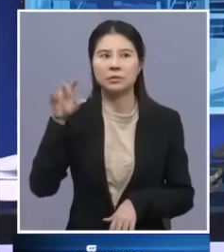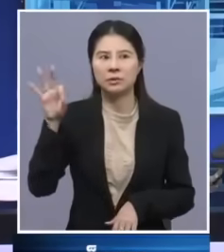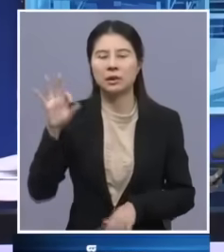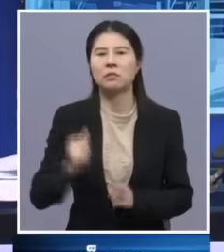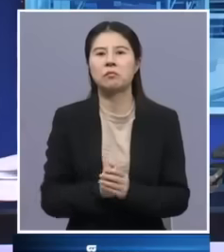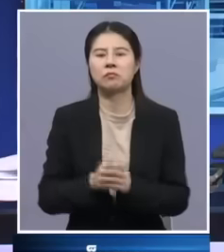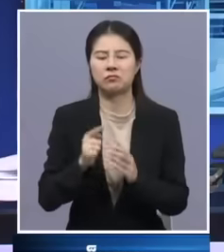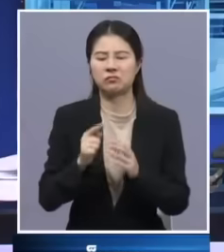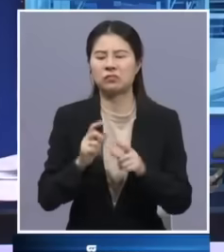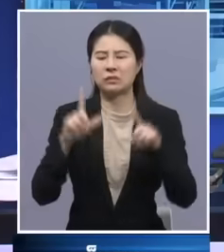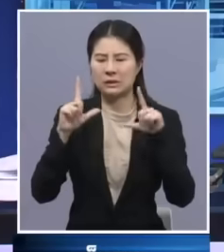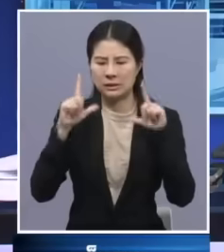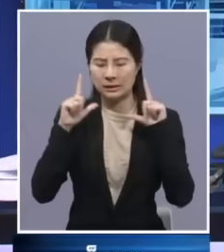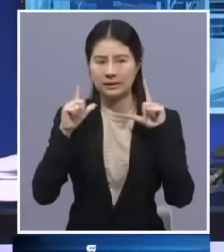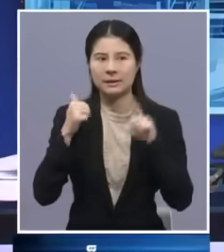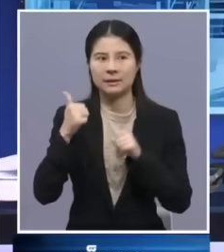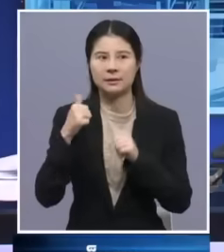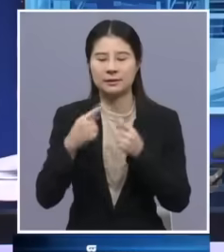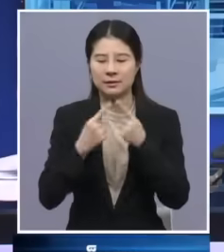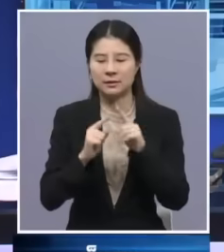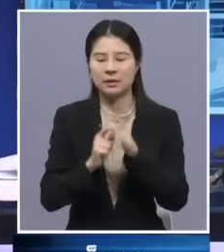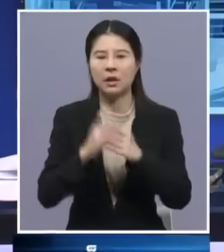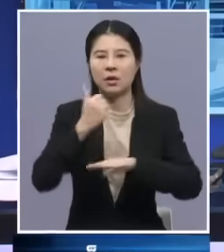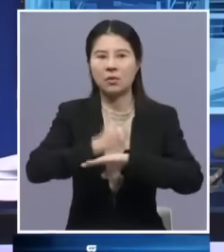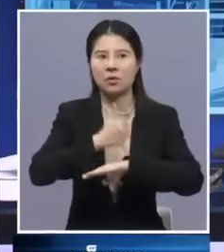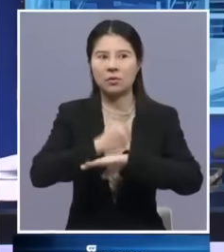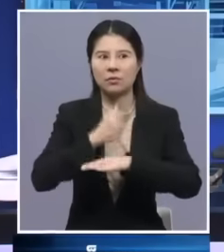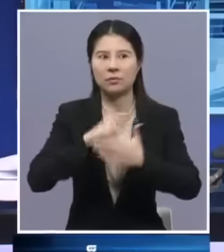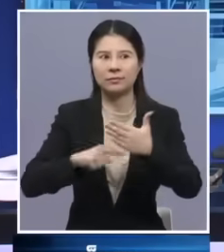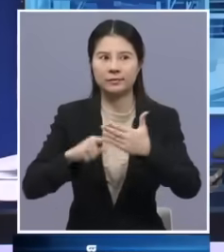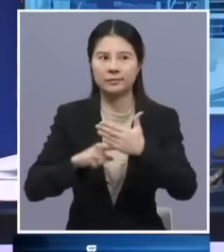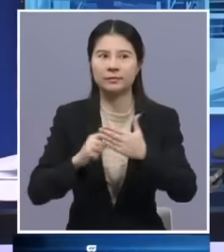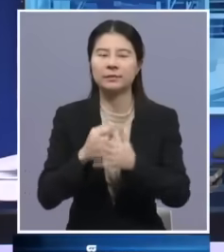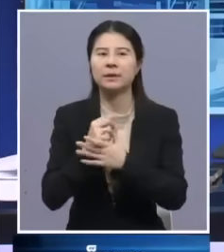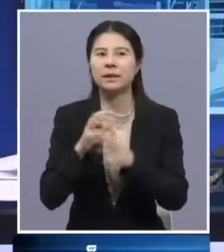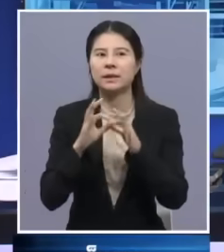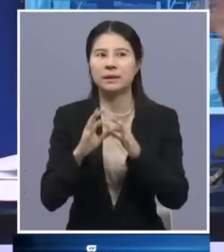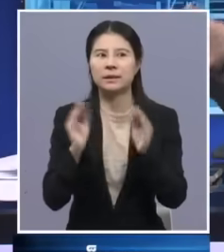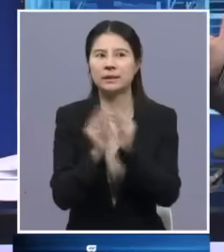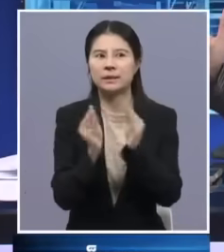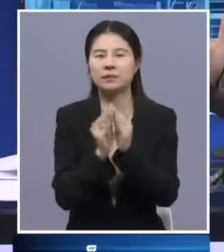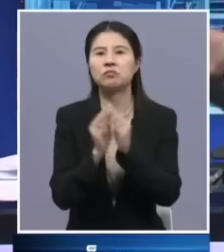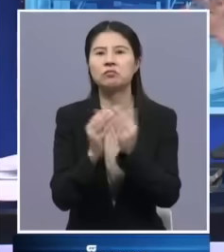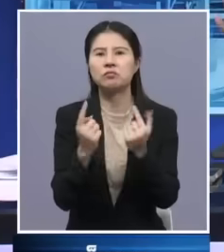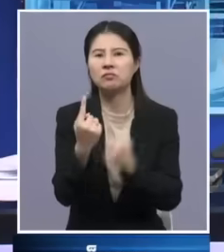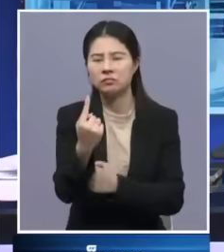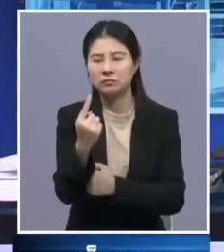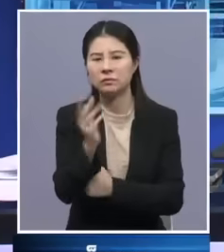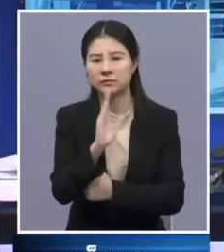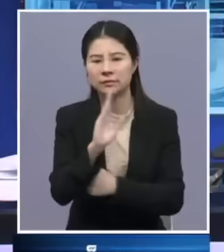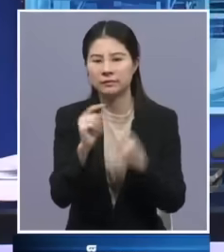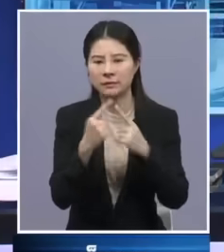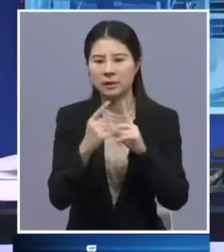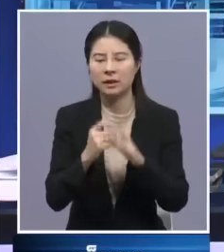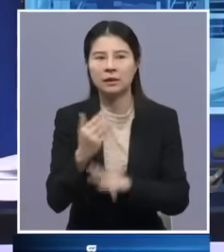เนี่ยขึ้นมาค่อนข้างดีแต่การเลือกหัวหน้าพักไม่ได้วัดจากกระแส ใช่ค่ะ กระแสภายนอกที่สนับสนุน